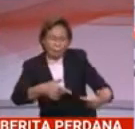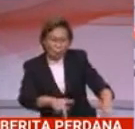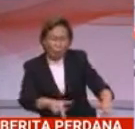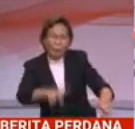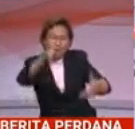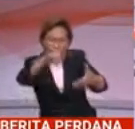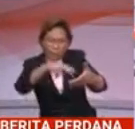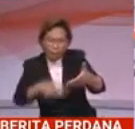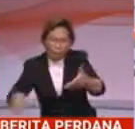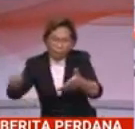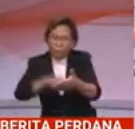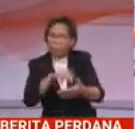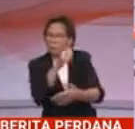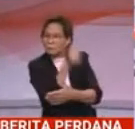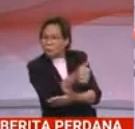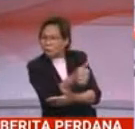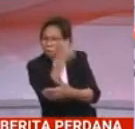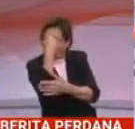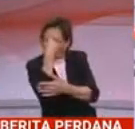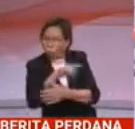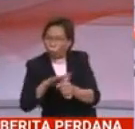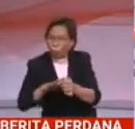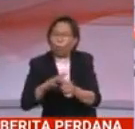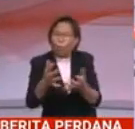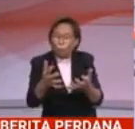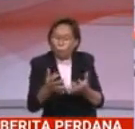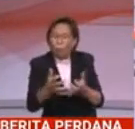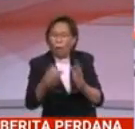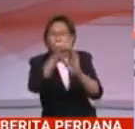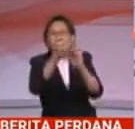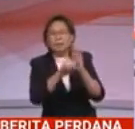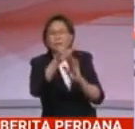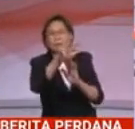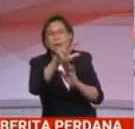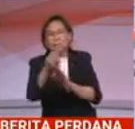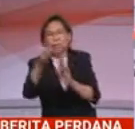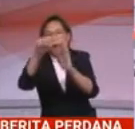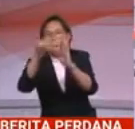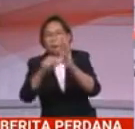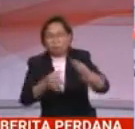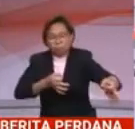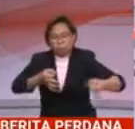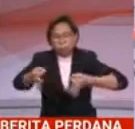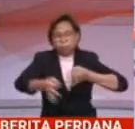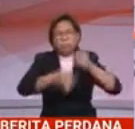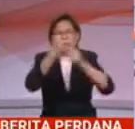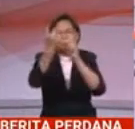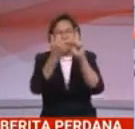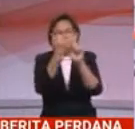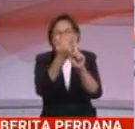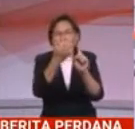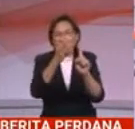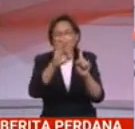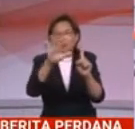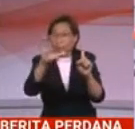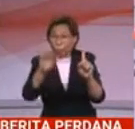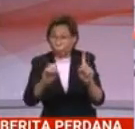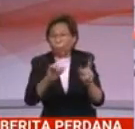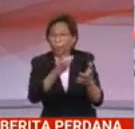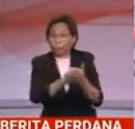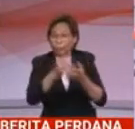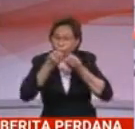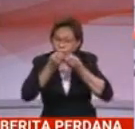membaca pernyataan saksinya bagi memenuhi kehendak Seksyen 32 Akta Keterangan 1950. Perkara